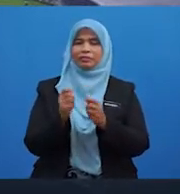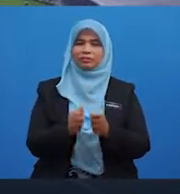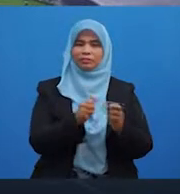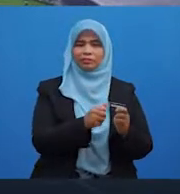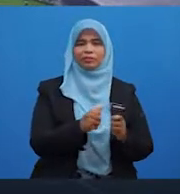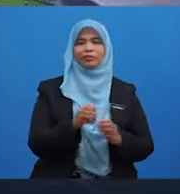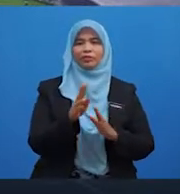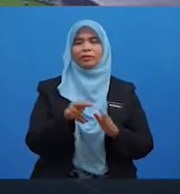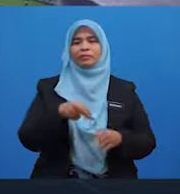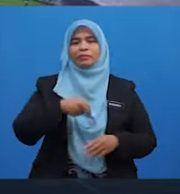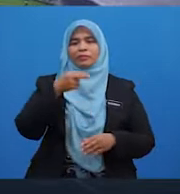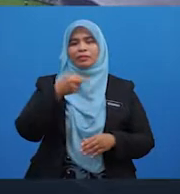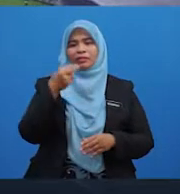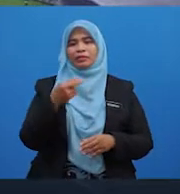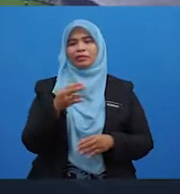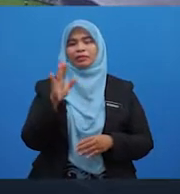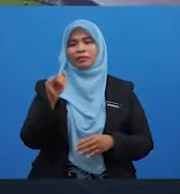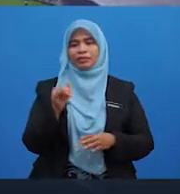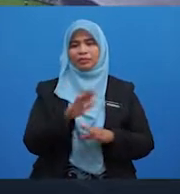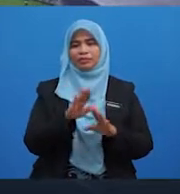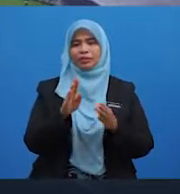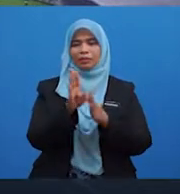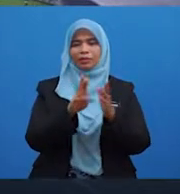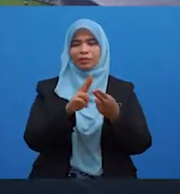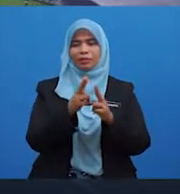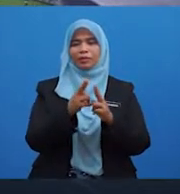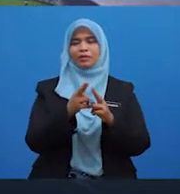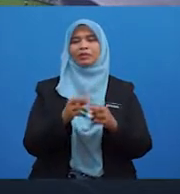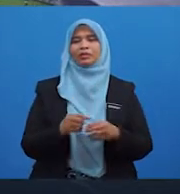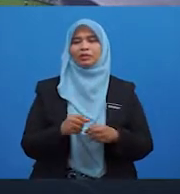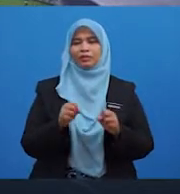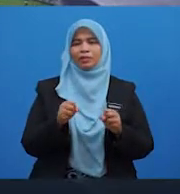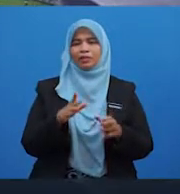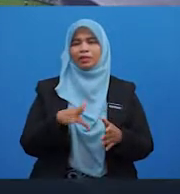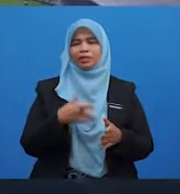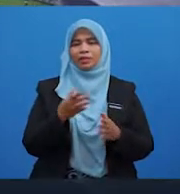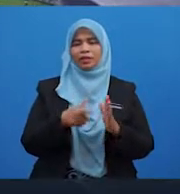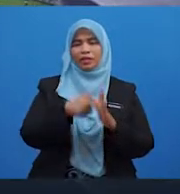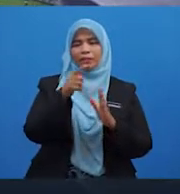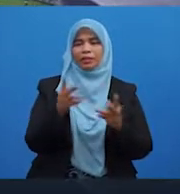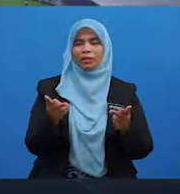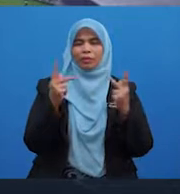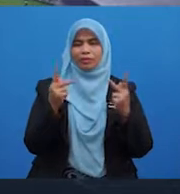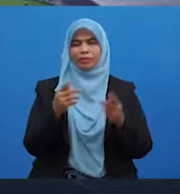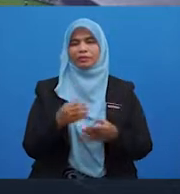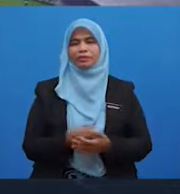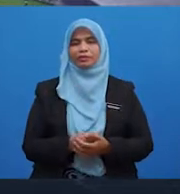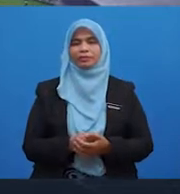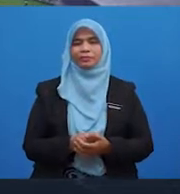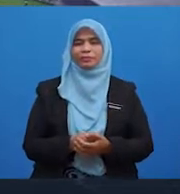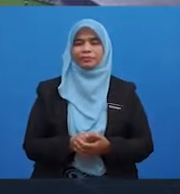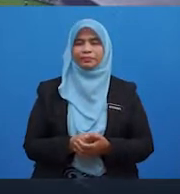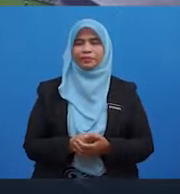Pernafasan yang dalam berupaya untuk membuatkan atlet itu berasa lebih kuat dan mempunyai darjah tumpuan yang